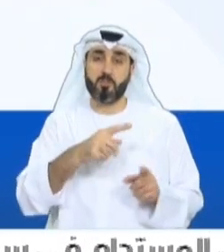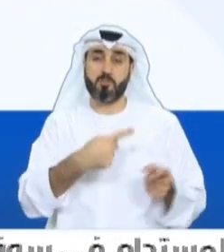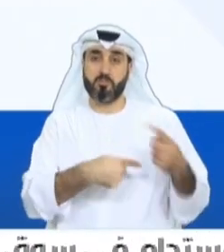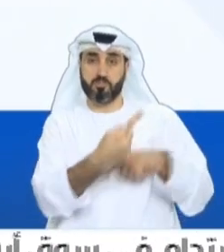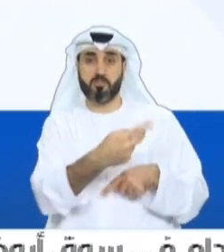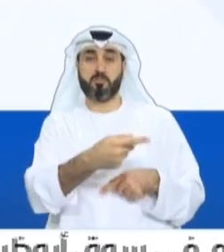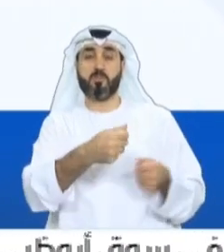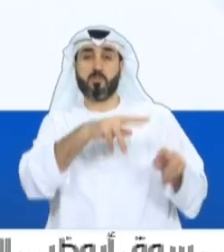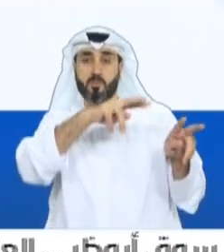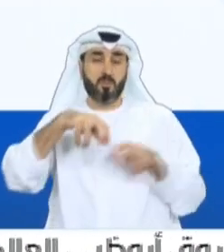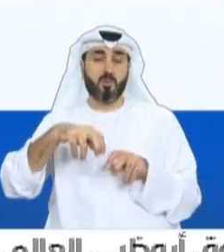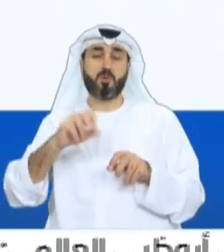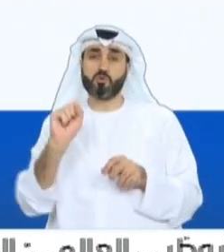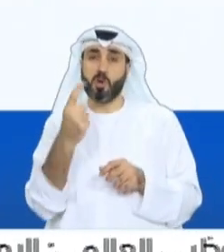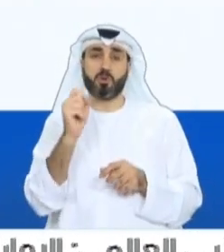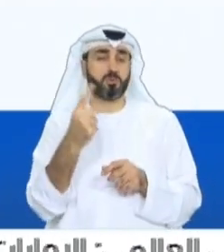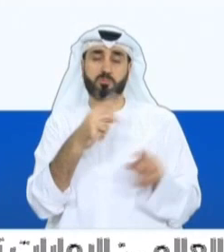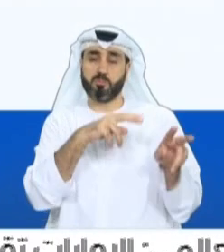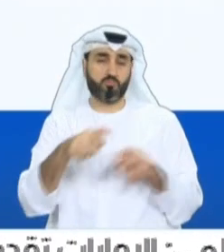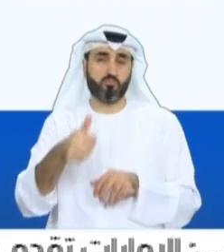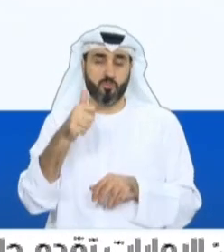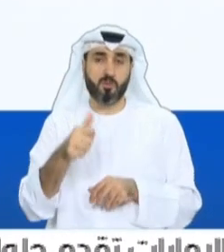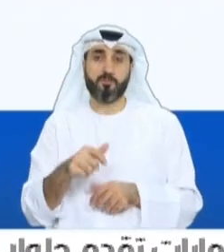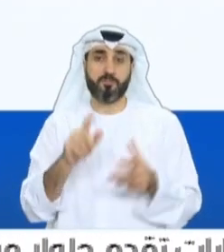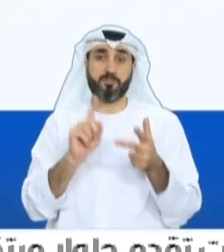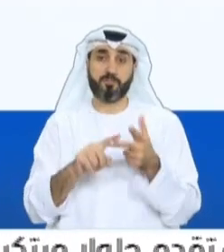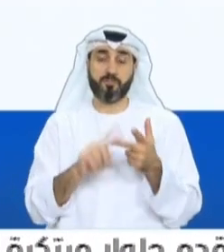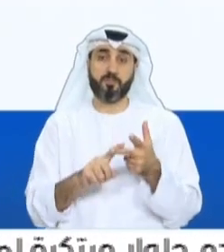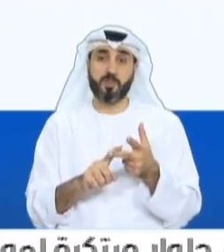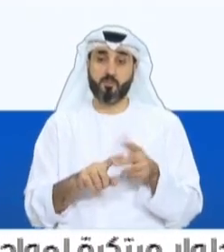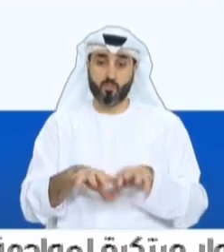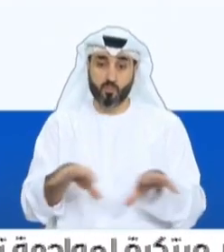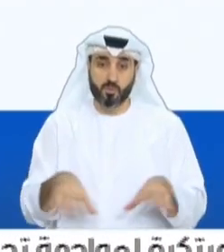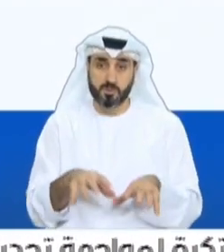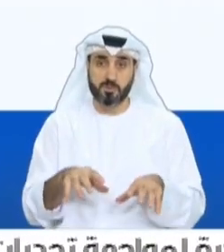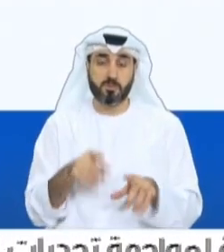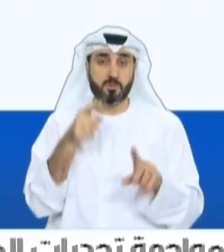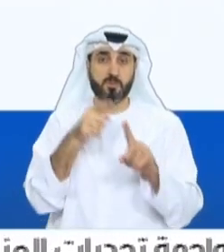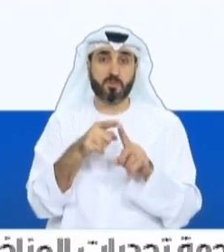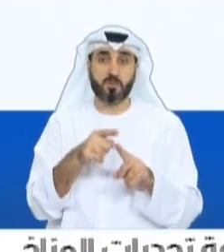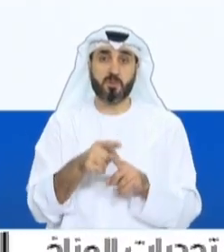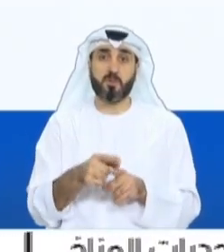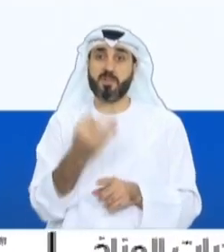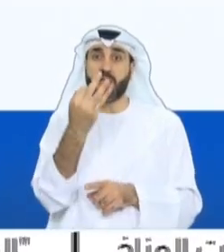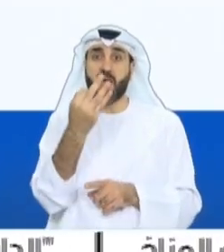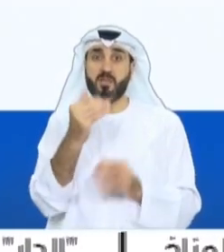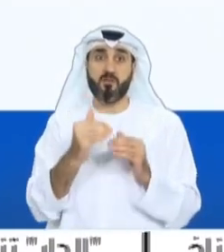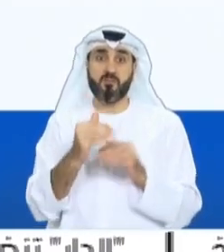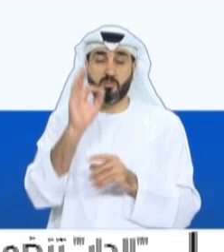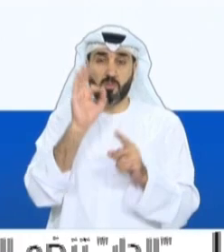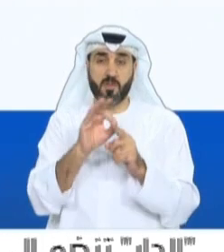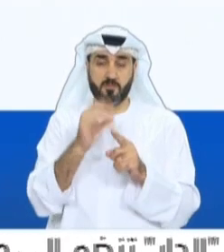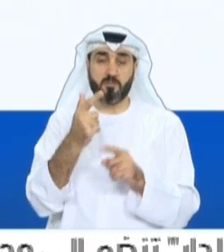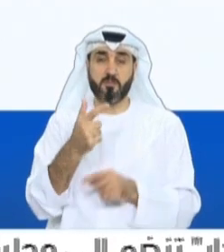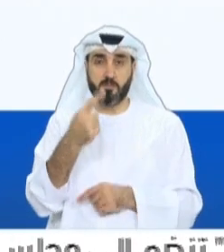المبلغ كاملا كل شهر بشهره. نعم. ثلاثة، نحن عندنا المنشآت اللي بتحقق 3 أضعاف المستهدف، يعني إذا كنا